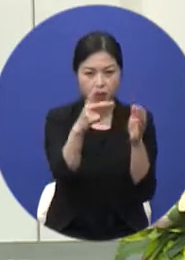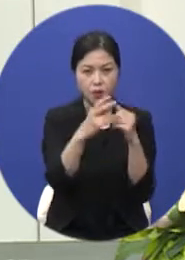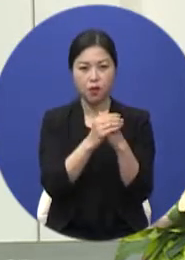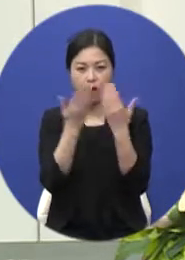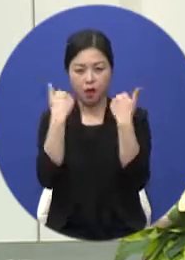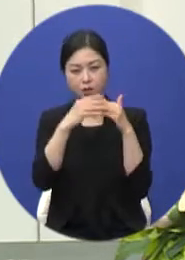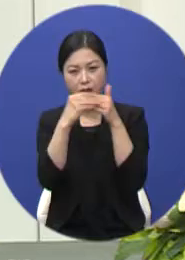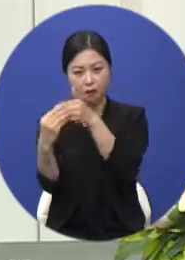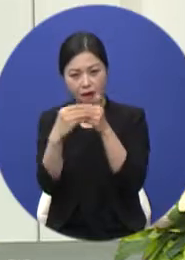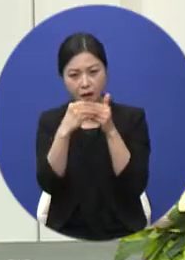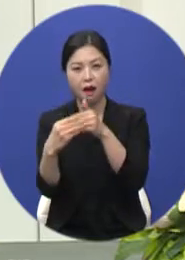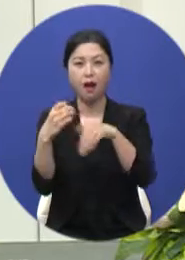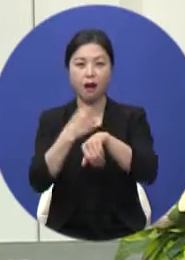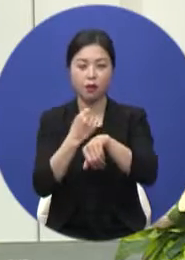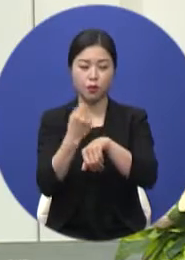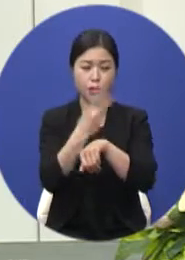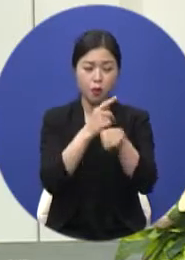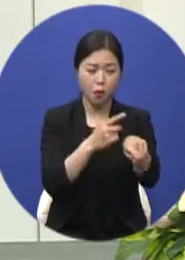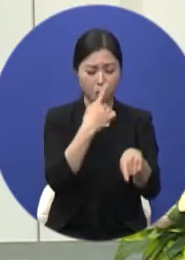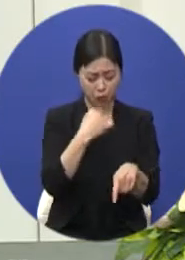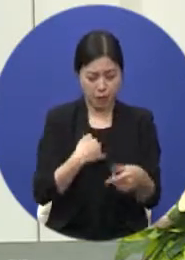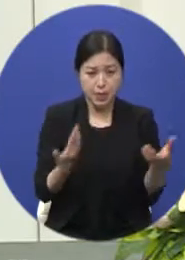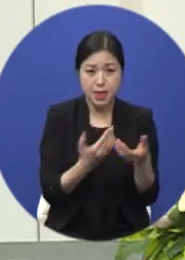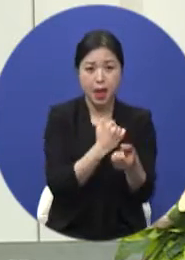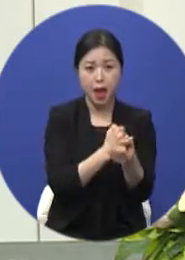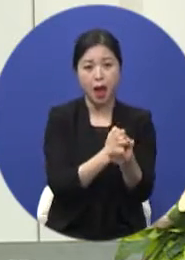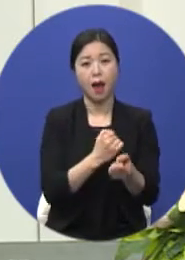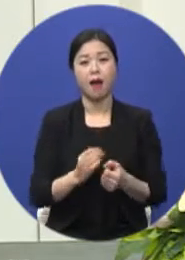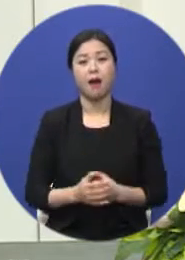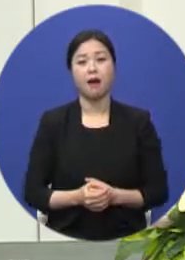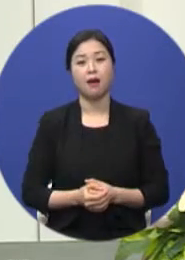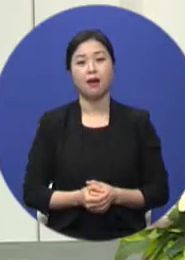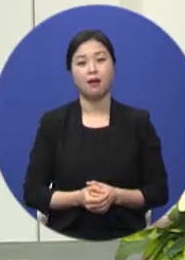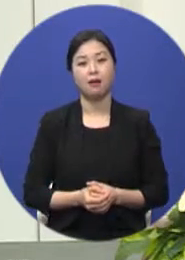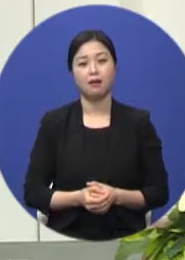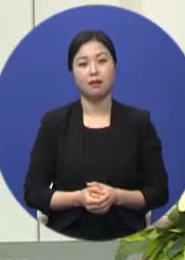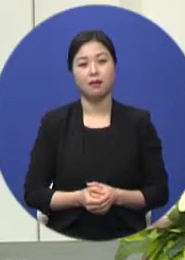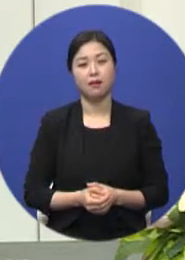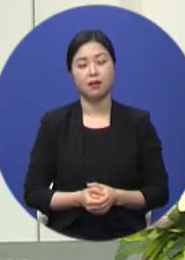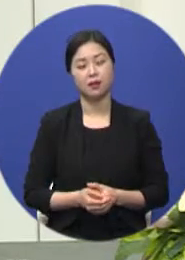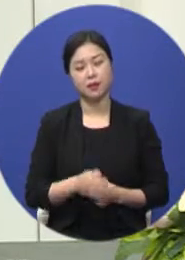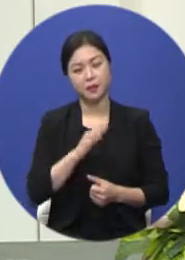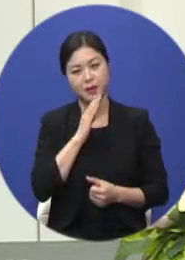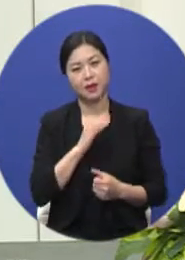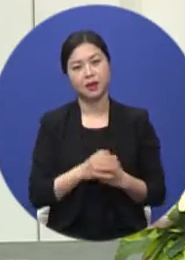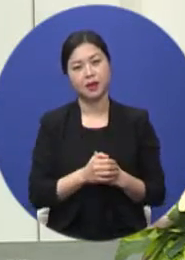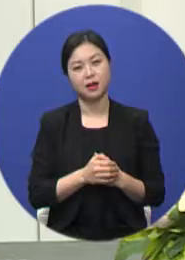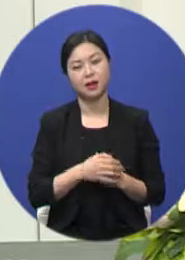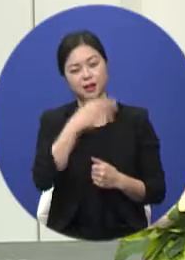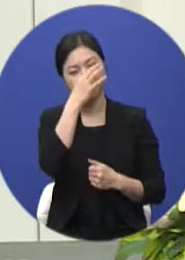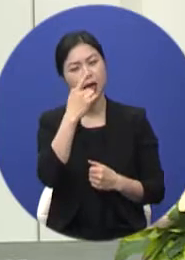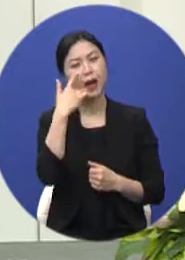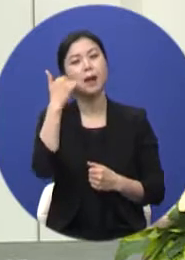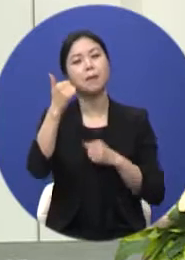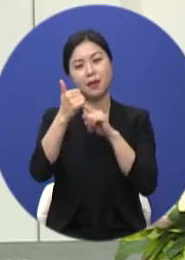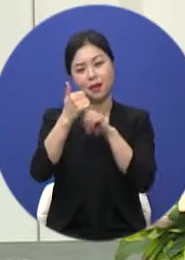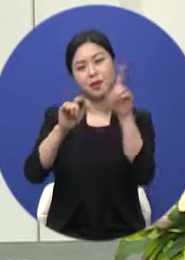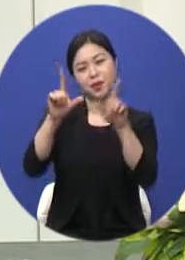줘야지. 그리고 본인 또 일하셔야지. 아이고, 내가 보기에는 참, 나 우리나라의 전형적인 힘든 아빠네.